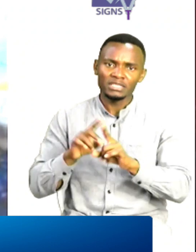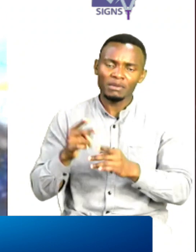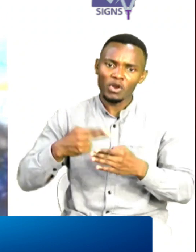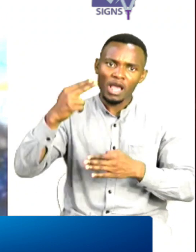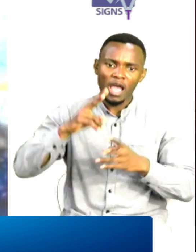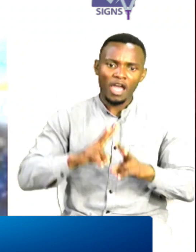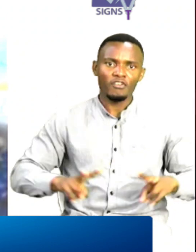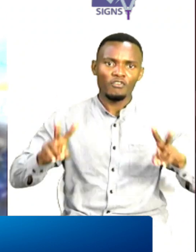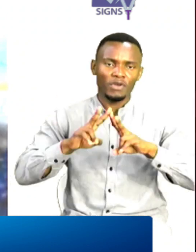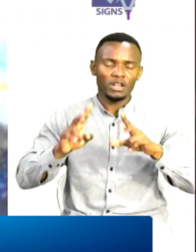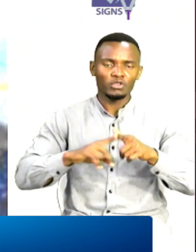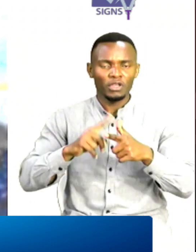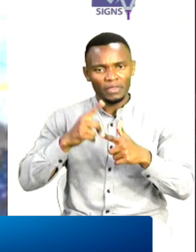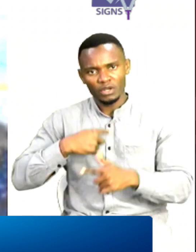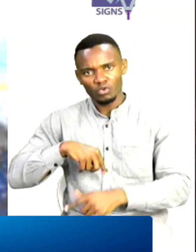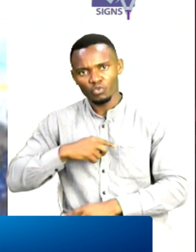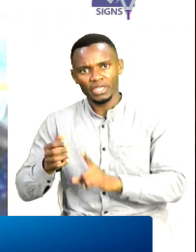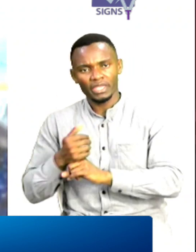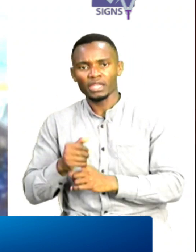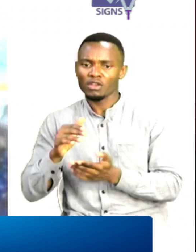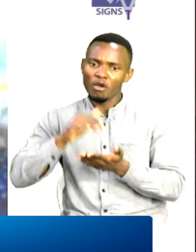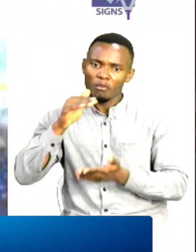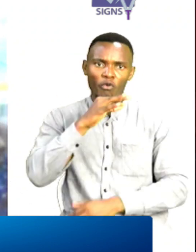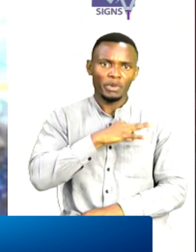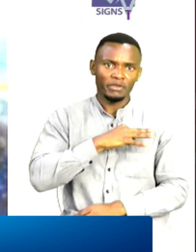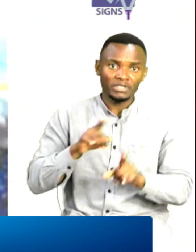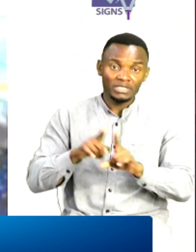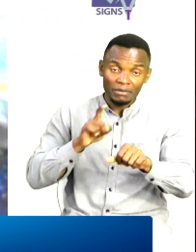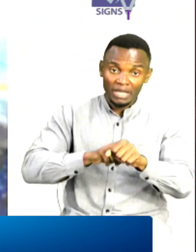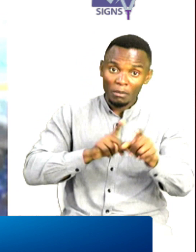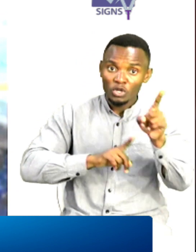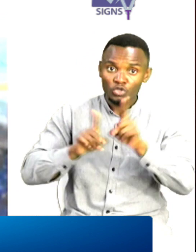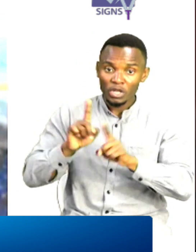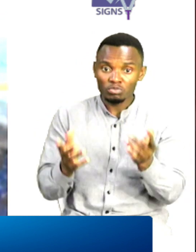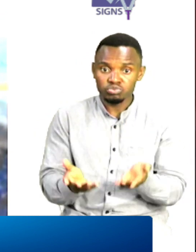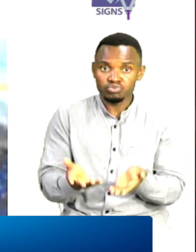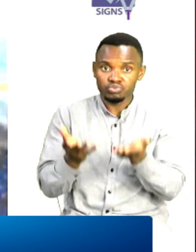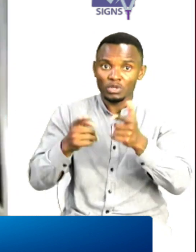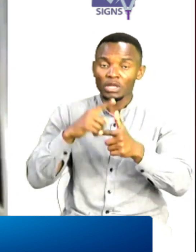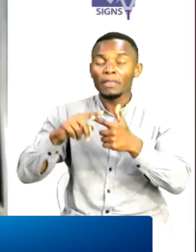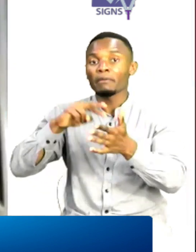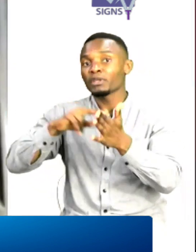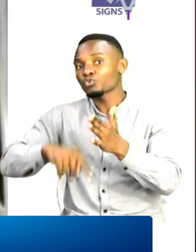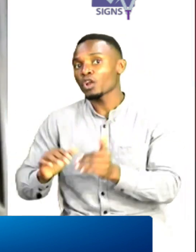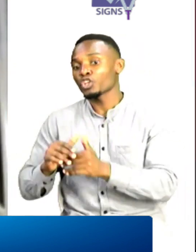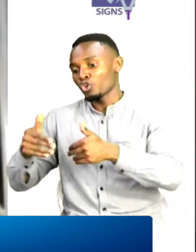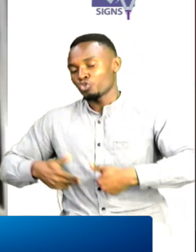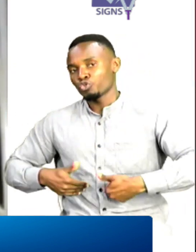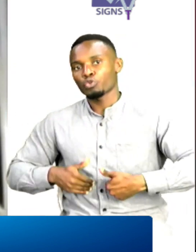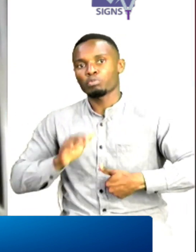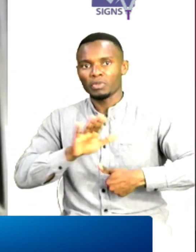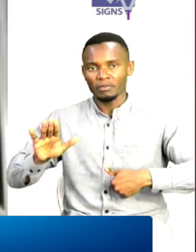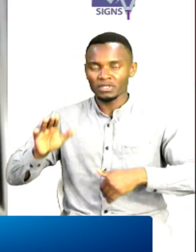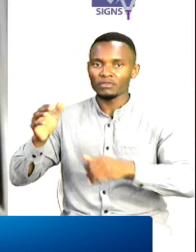kufanya ndio tuweze kupata pesa. Utalii ukiendelea juu, inamaanisha kwamba vijana wetu wanapata kazi,